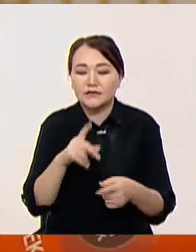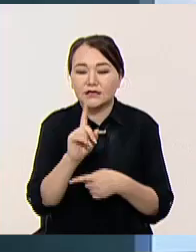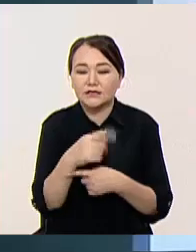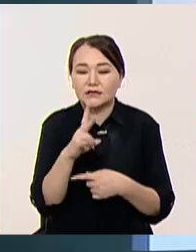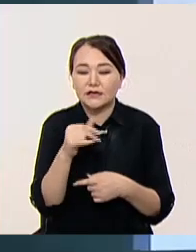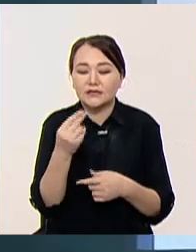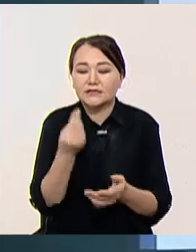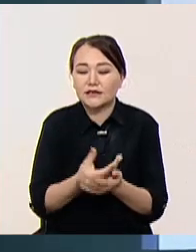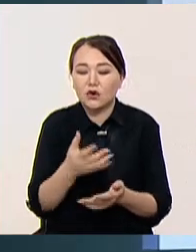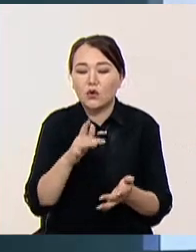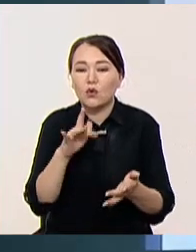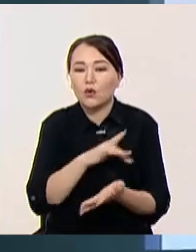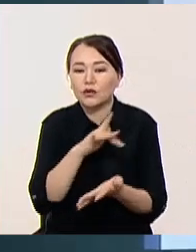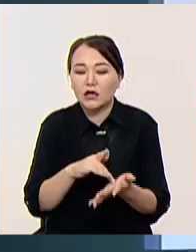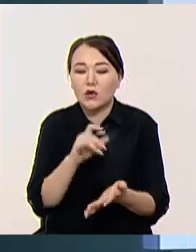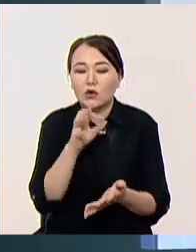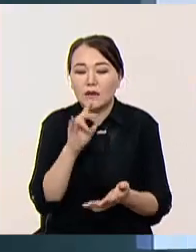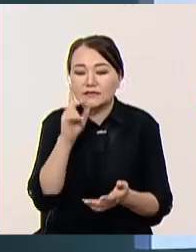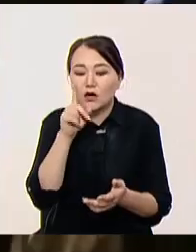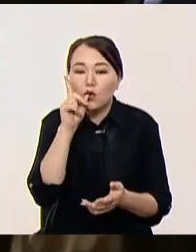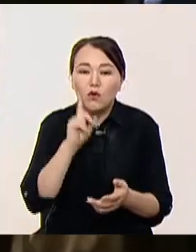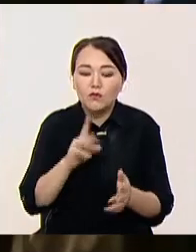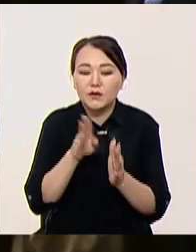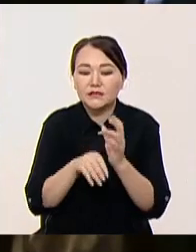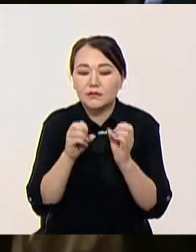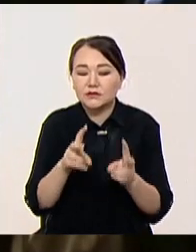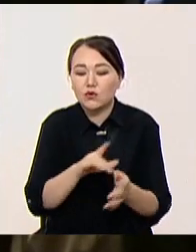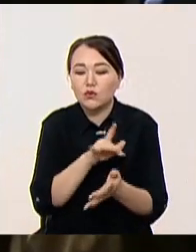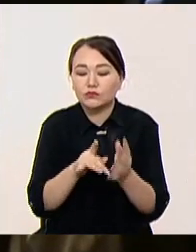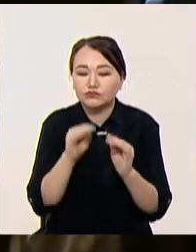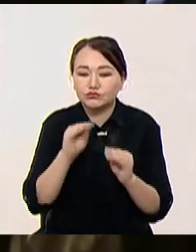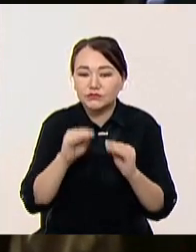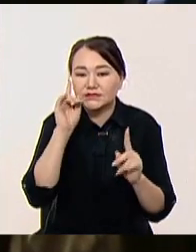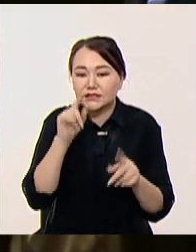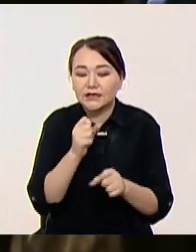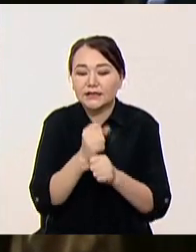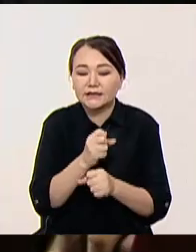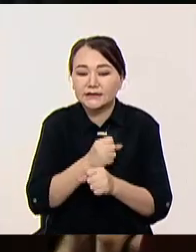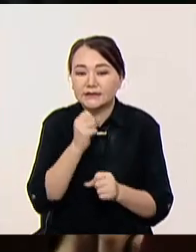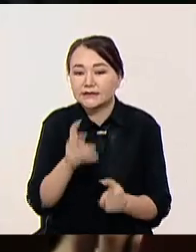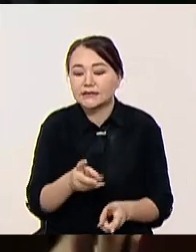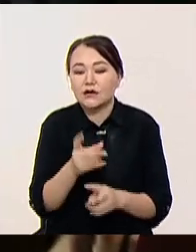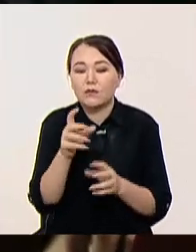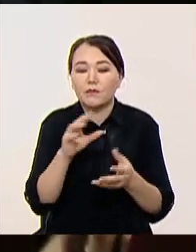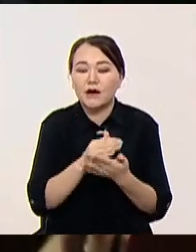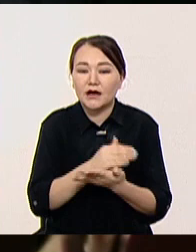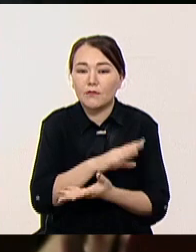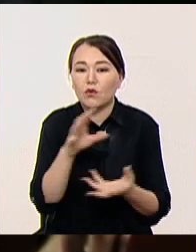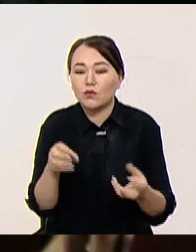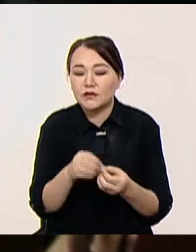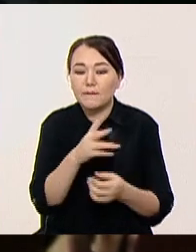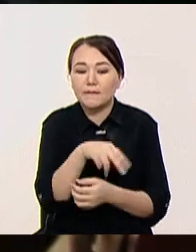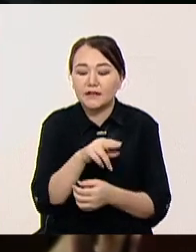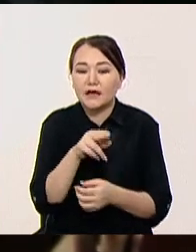единоцельного города. Урбанисты знают, как построить комфортный и безопасный город. Для этого предстоит разработать комплексную программу повышения мер